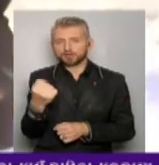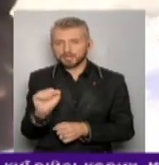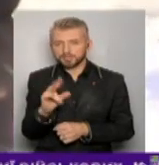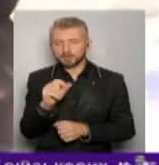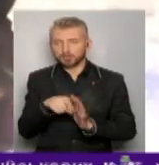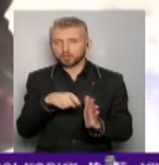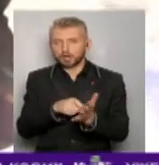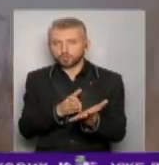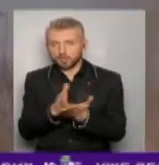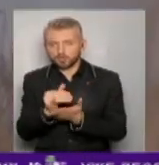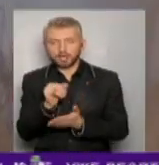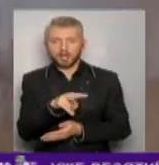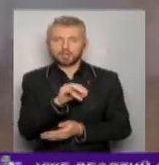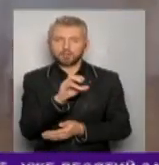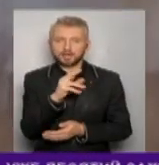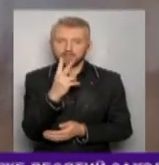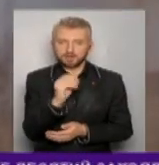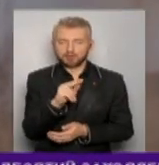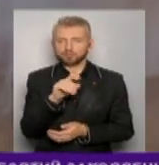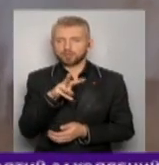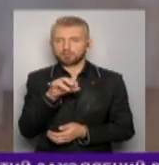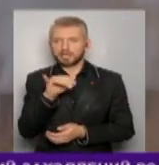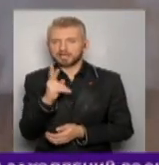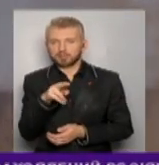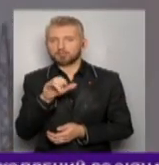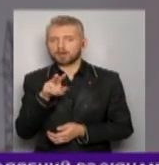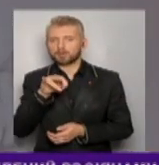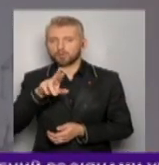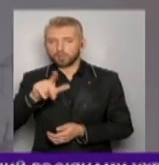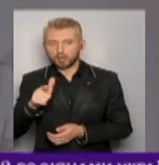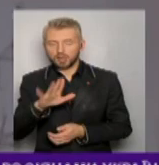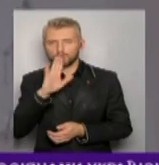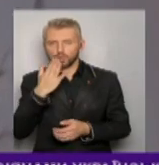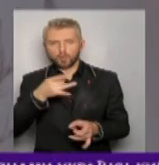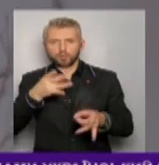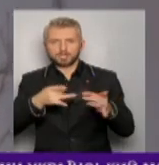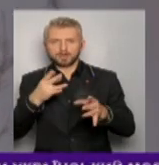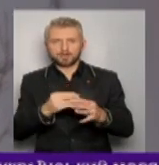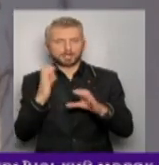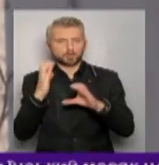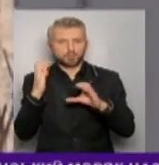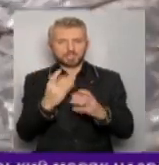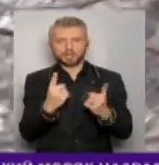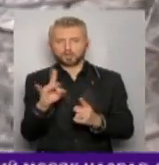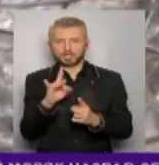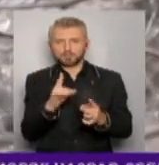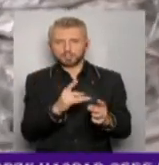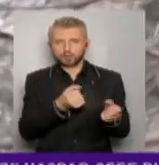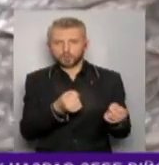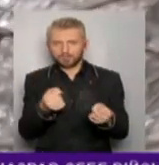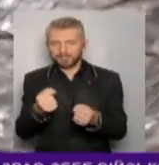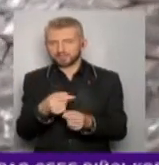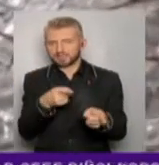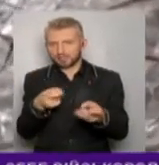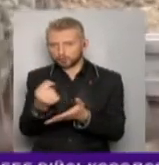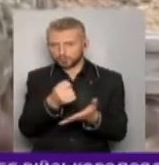та Лебединського, Чермалика і Павлополя на Маріупольському ворог обстріляв з гранатометів, великокаліберних кулеметів та стрілецької зброї.